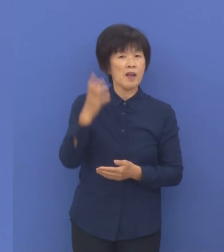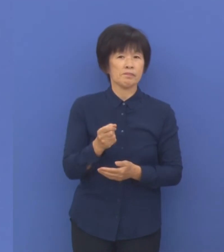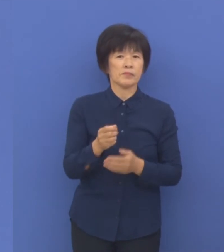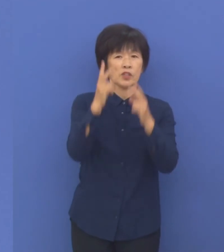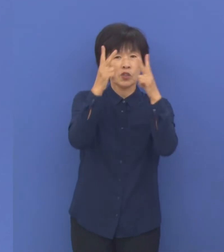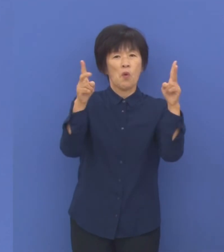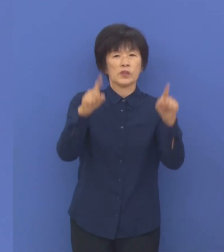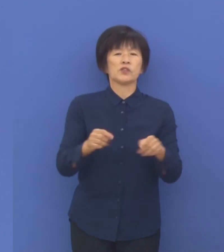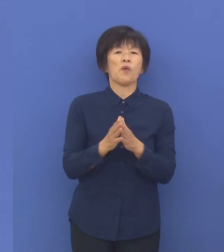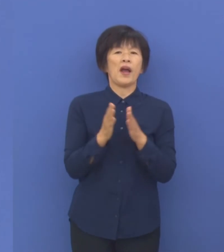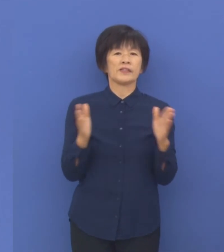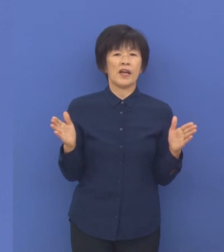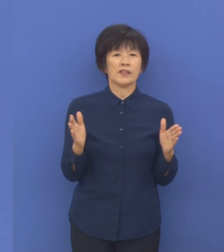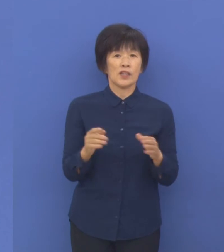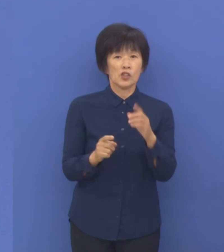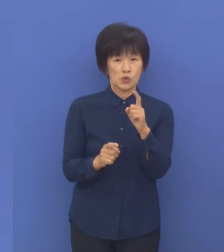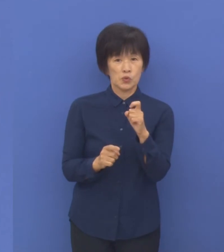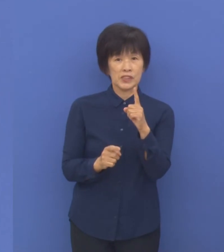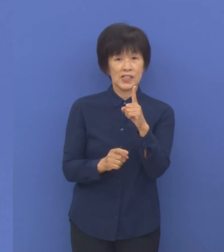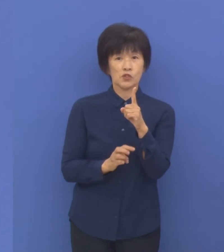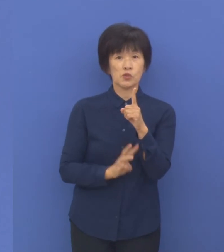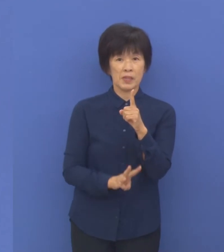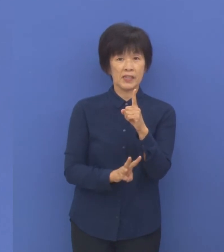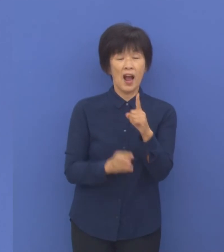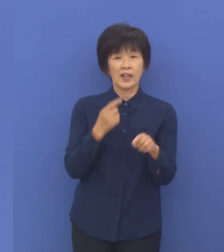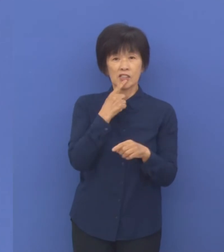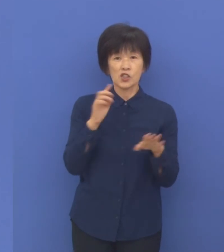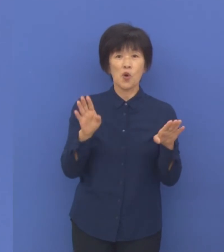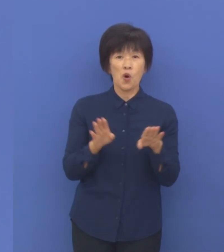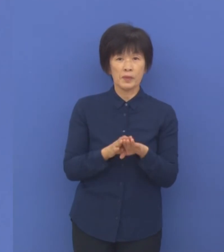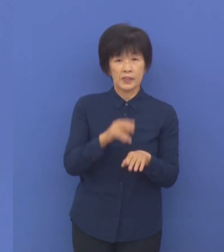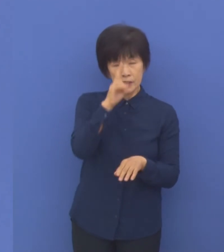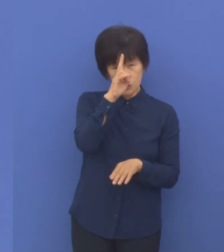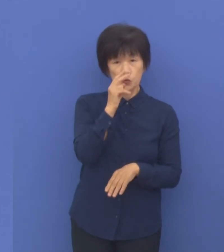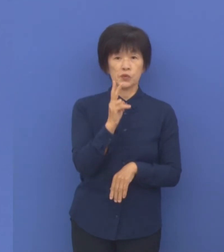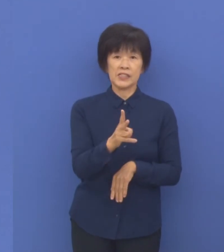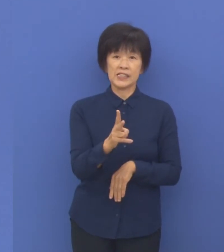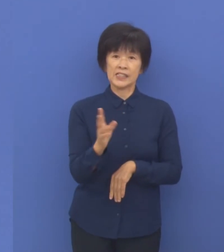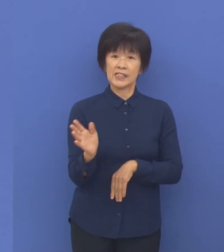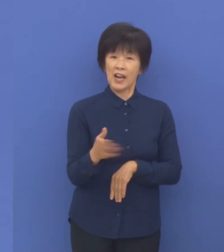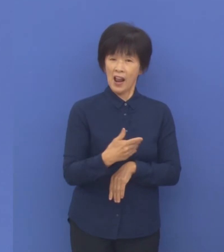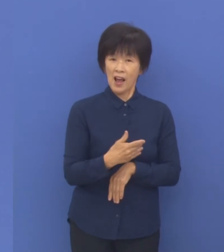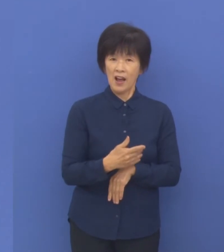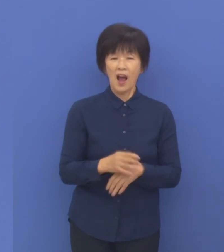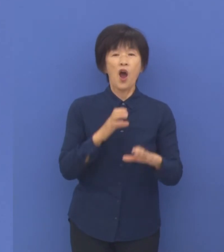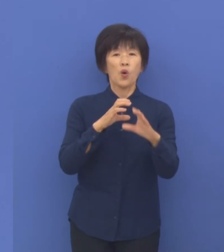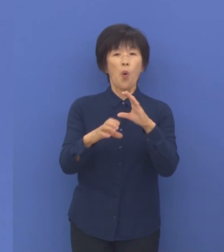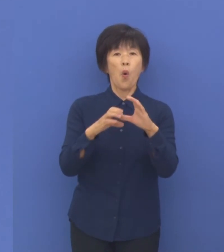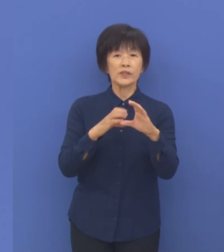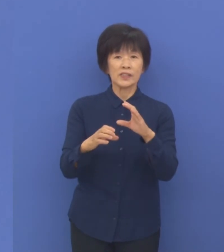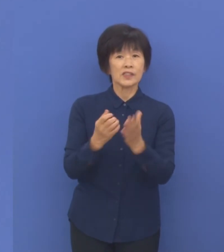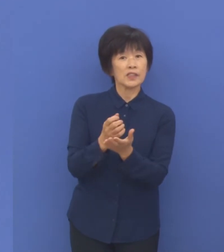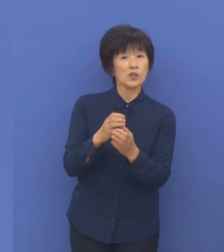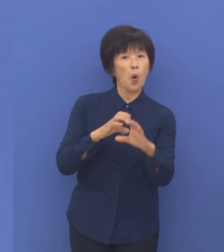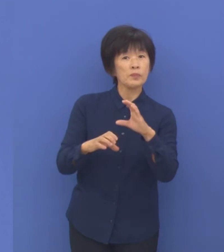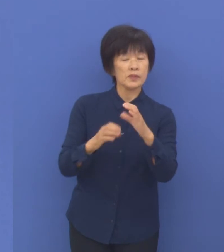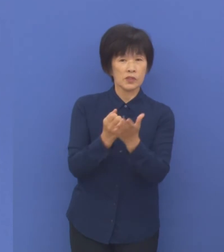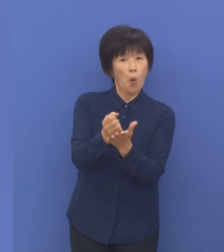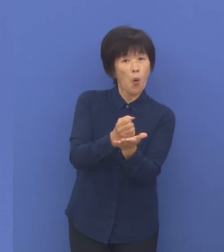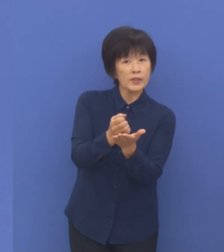てです11月3日日曜日午後2時から郡地区コミュニティセンター